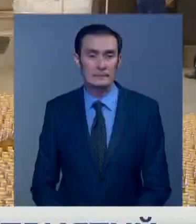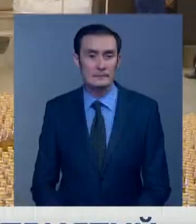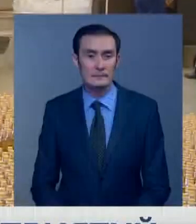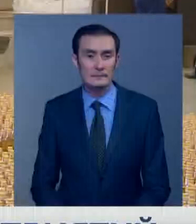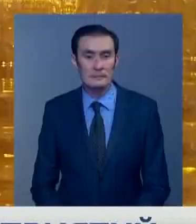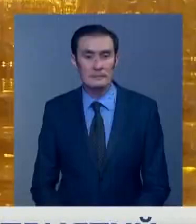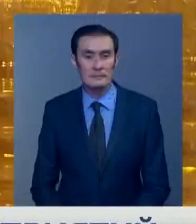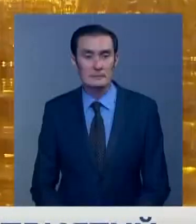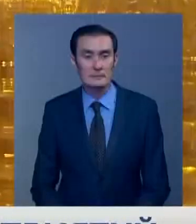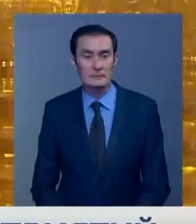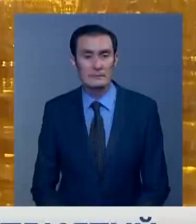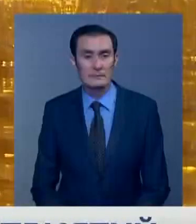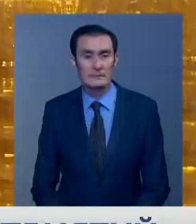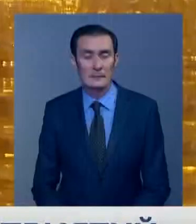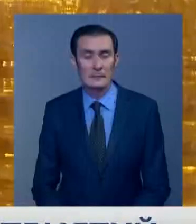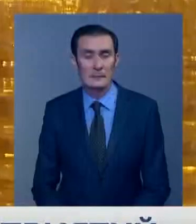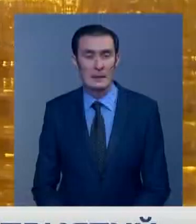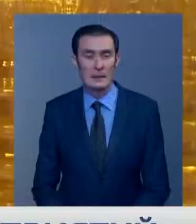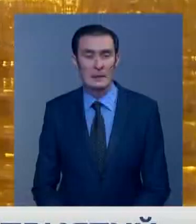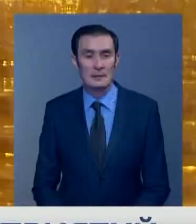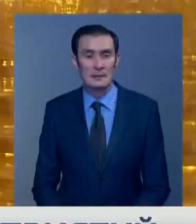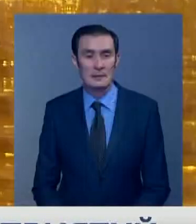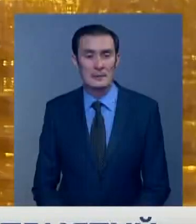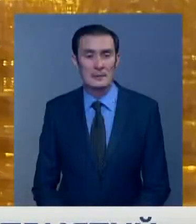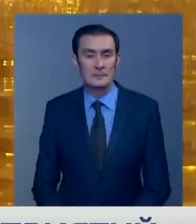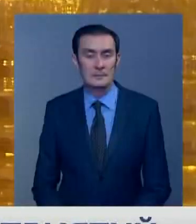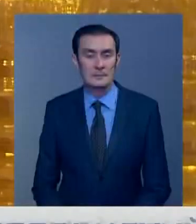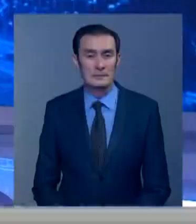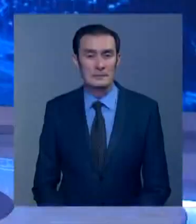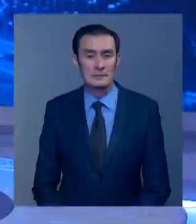Берекулы, Анатолий Полянный, Акмолинская область, Хабар 24.